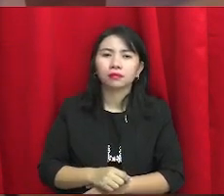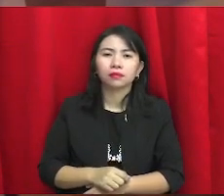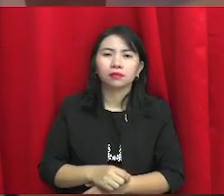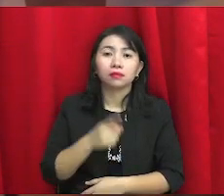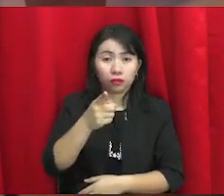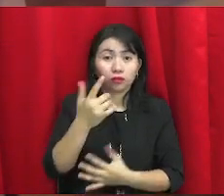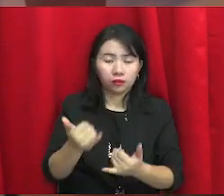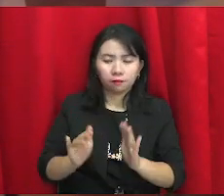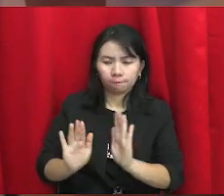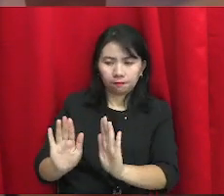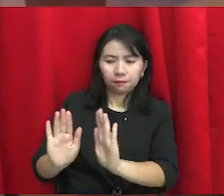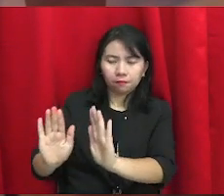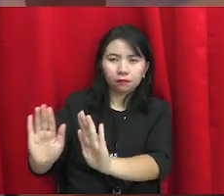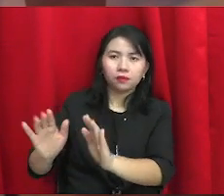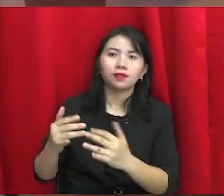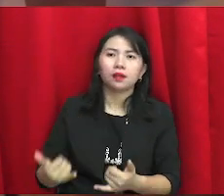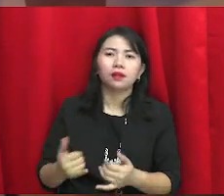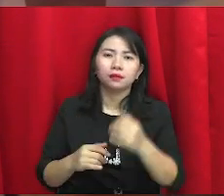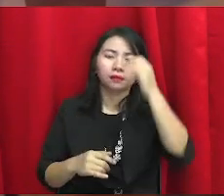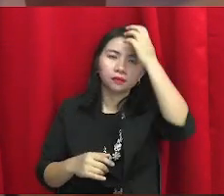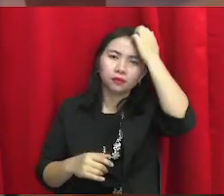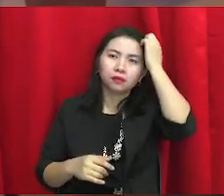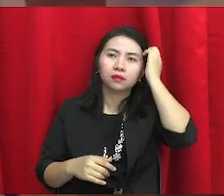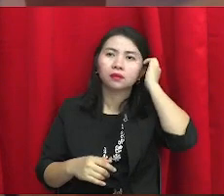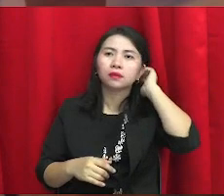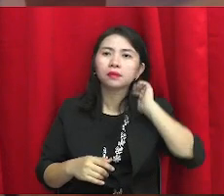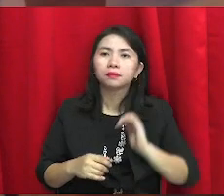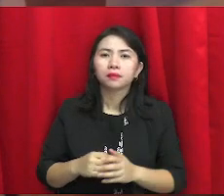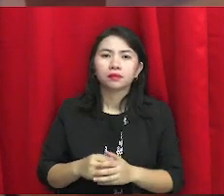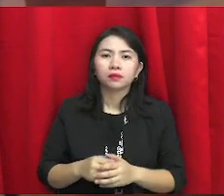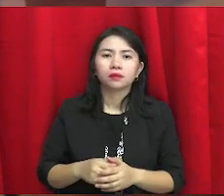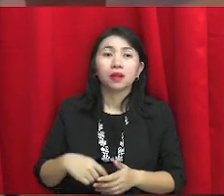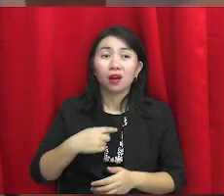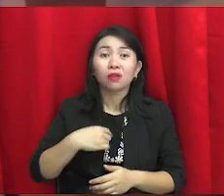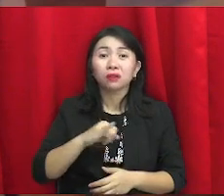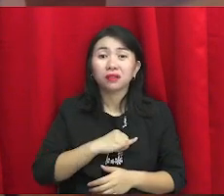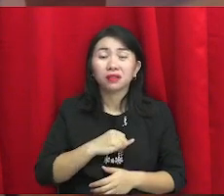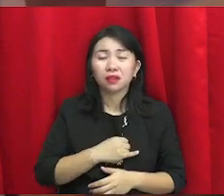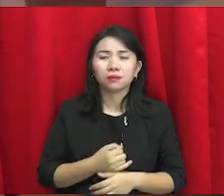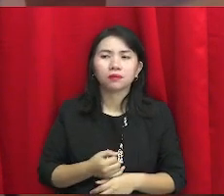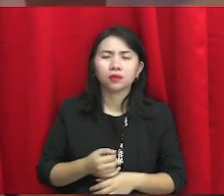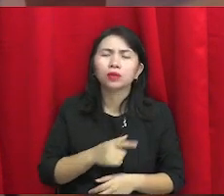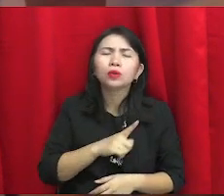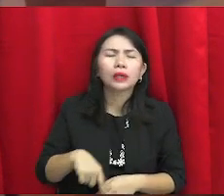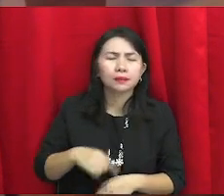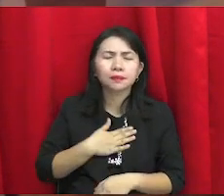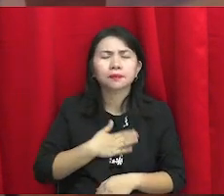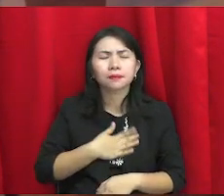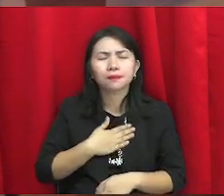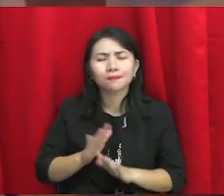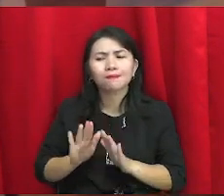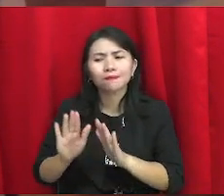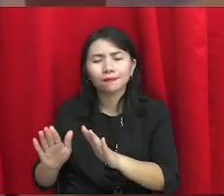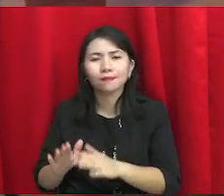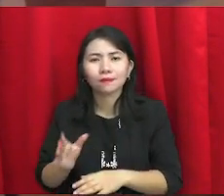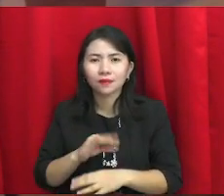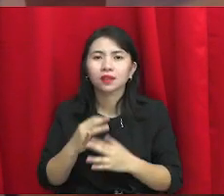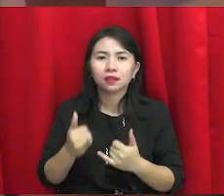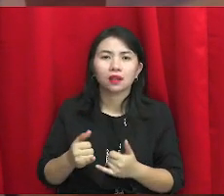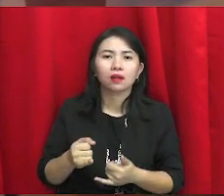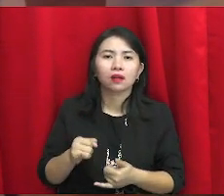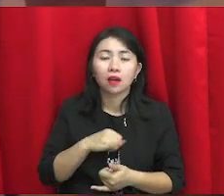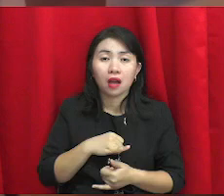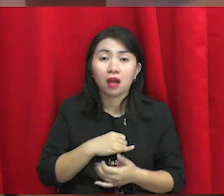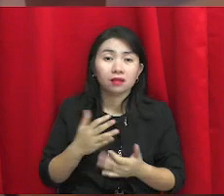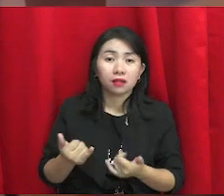ngayon? Ganito yung scenario eh. Insist ko ito mangyari. Lord, ito na lang, Lord, please. Hindi binigay. Lord, tutuluyan ko na to ha.